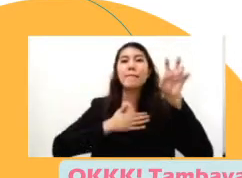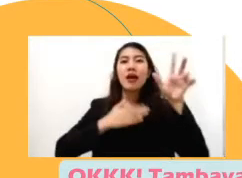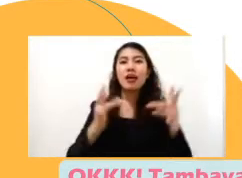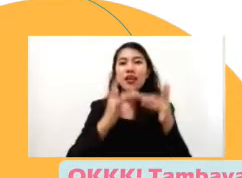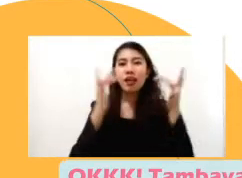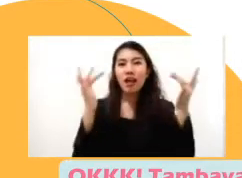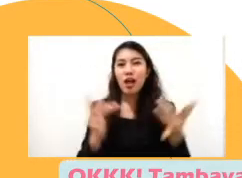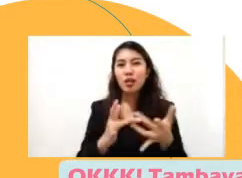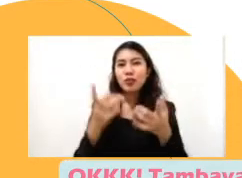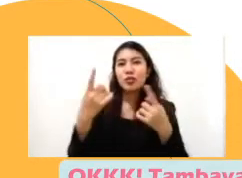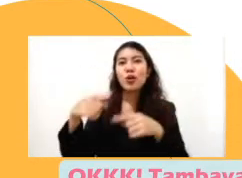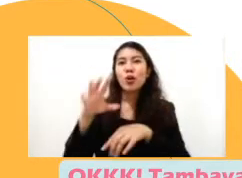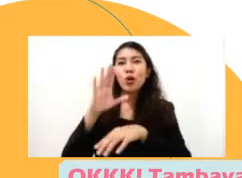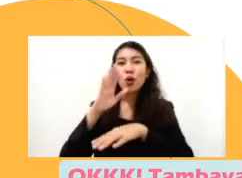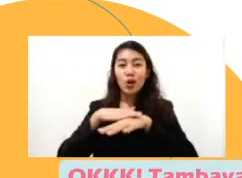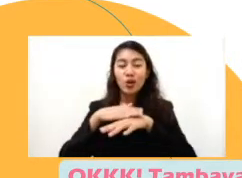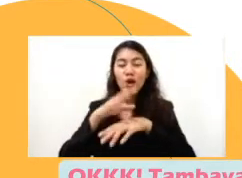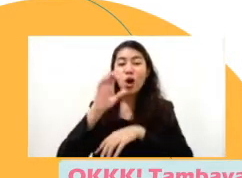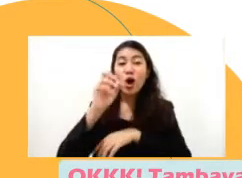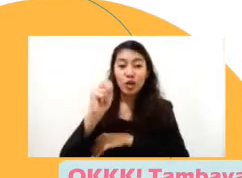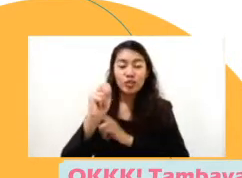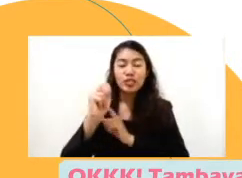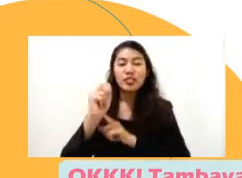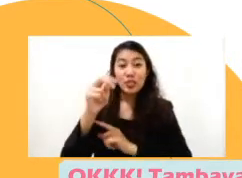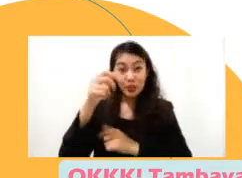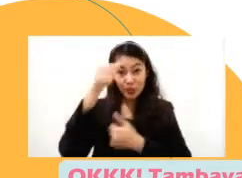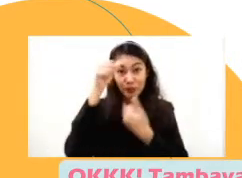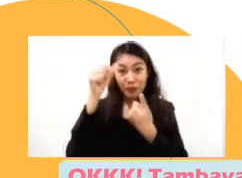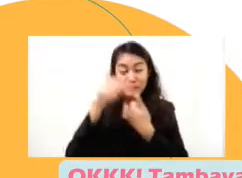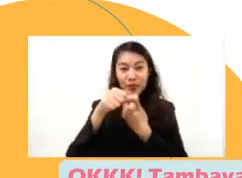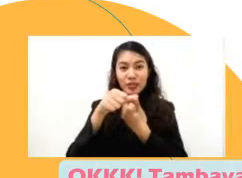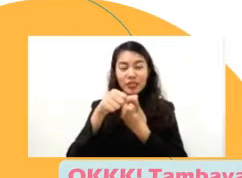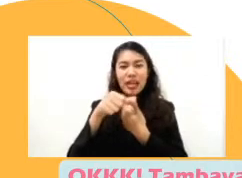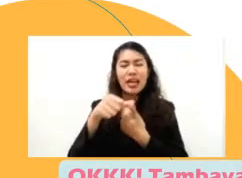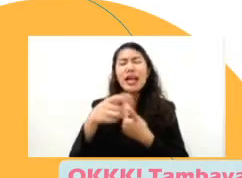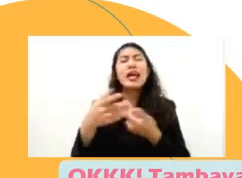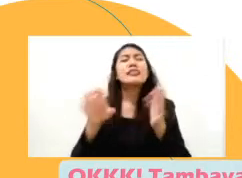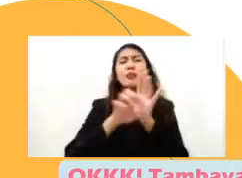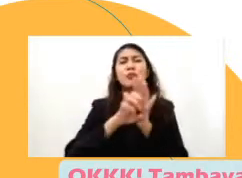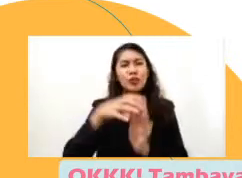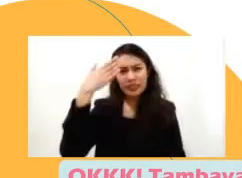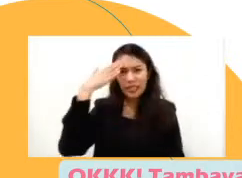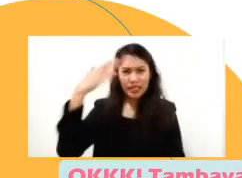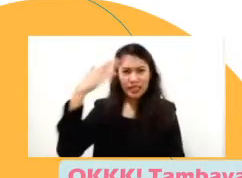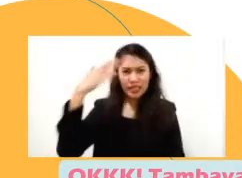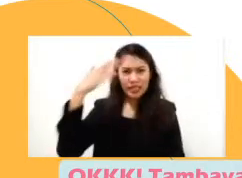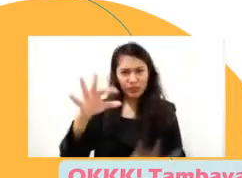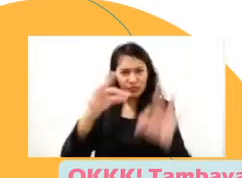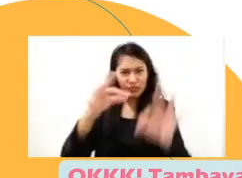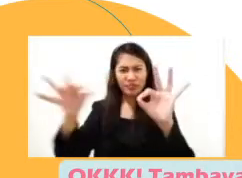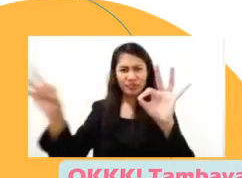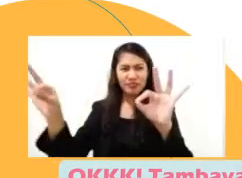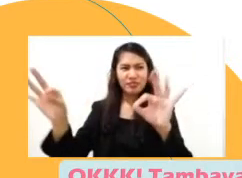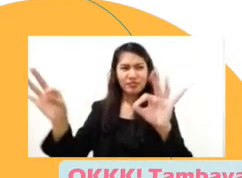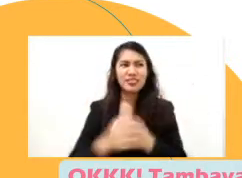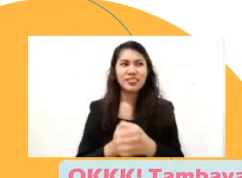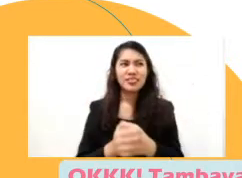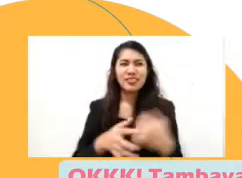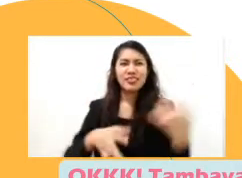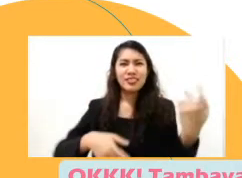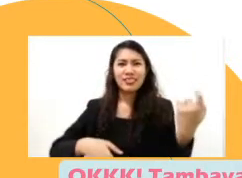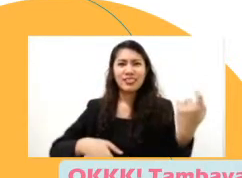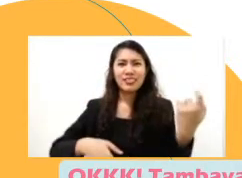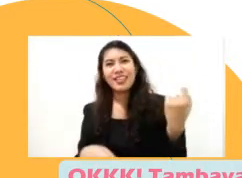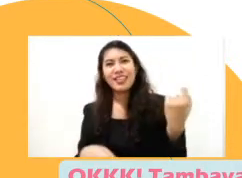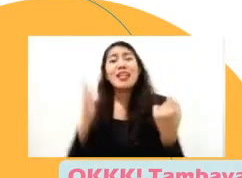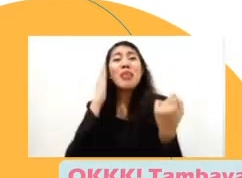nyo yung my heart will go on, hindi nyo, halimbawa hindi nyo alam yung lyrics, pero hindi ko siya matugtog ngayon.